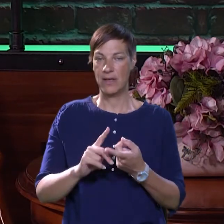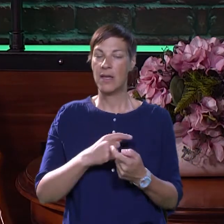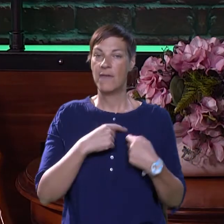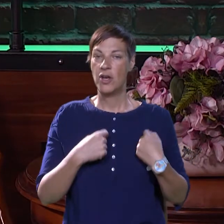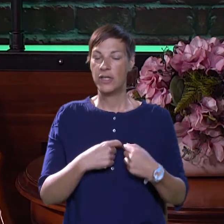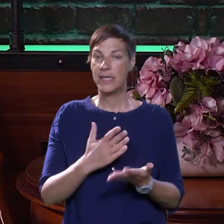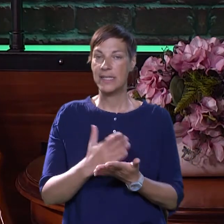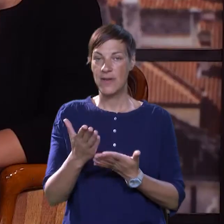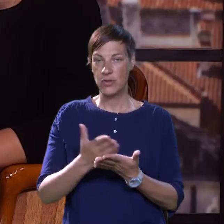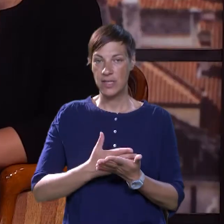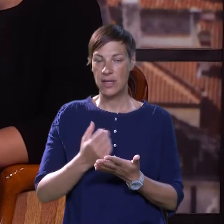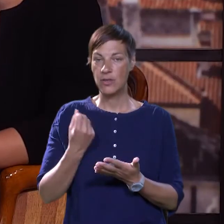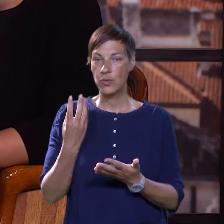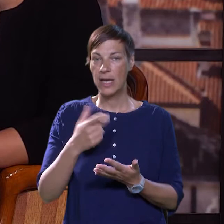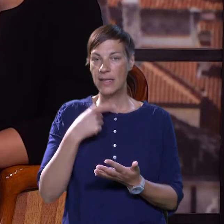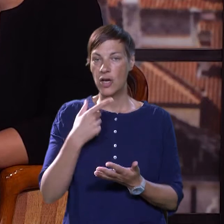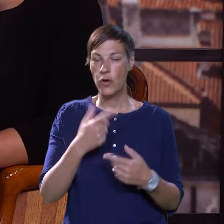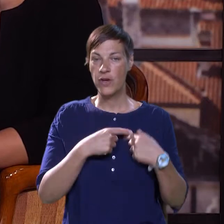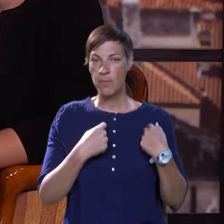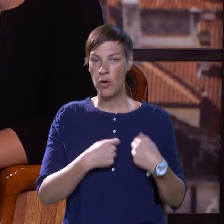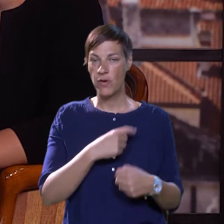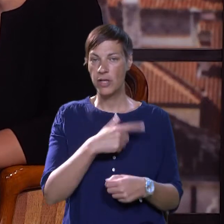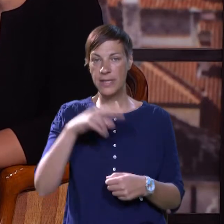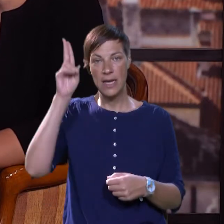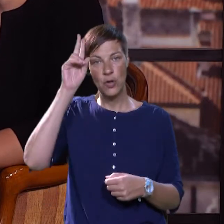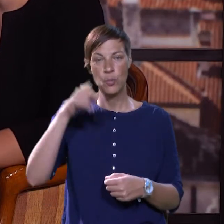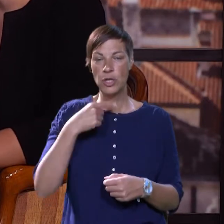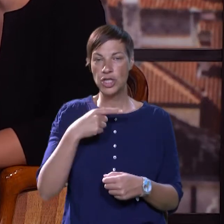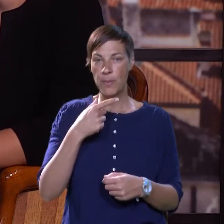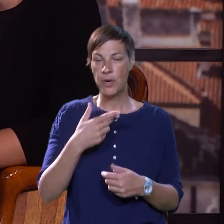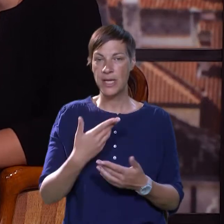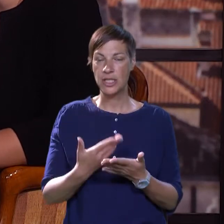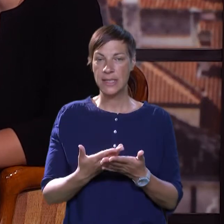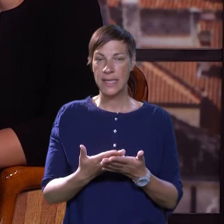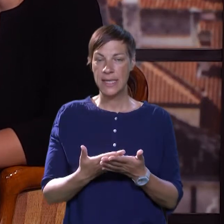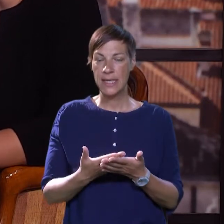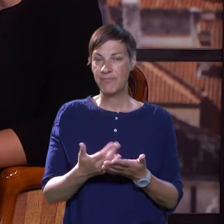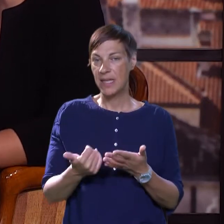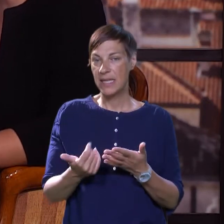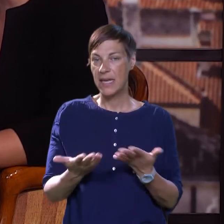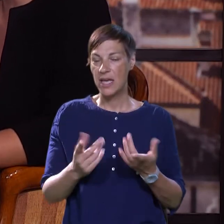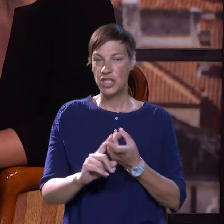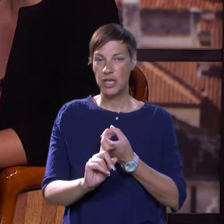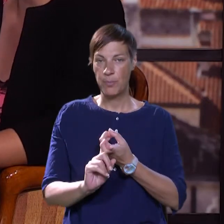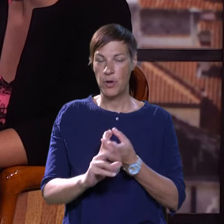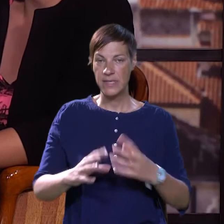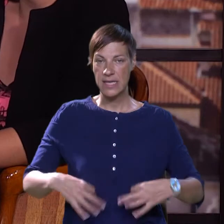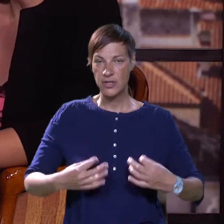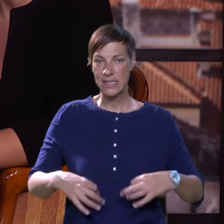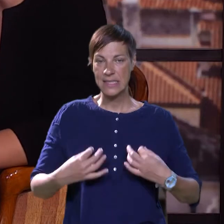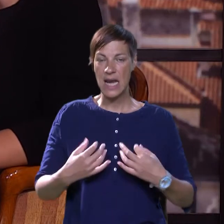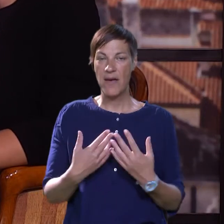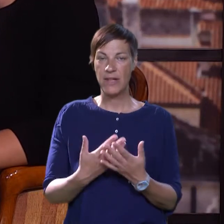svakom zadatku. Kada govorimo o volontiranju, možemo reći da je ono i zapravo na jedan način povezano i sa